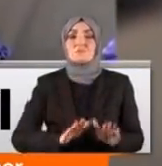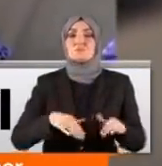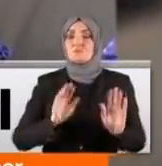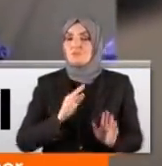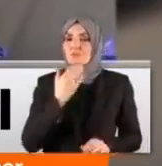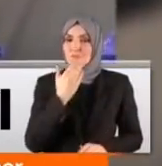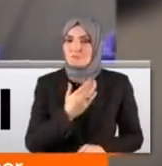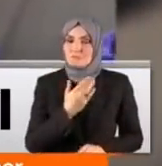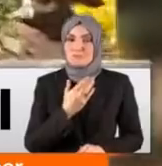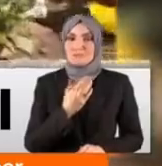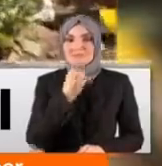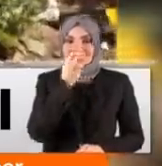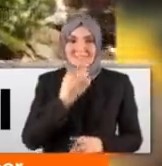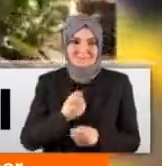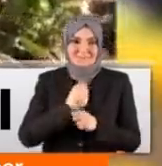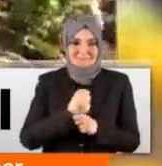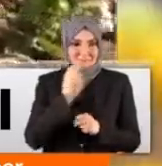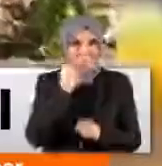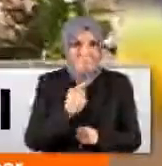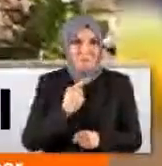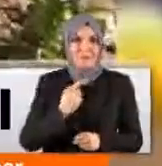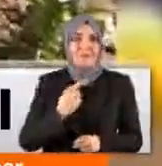evladının mezarı başında alıyor